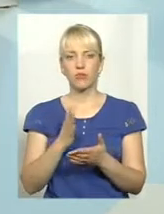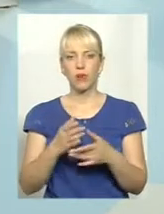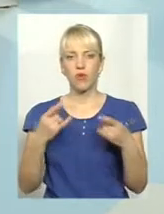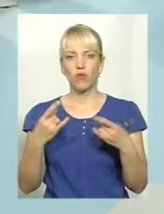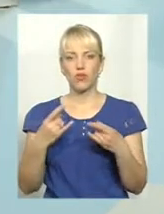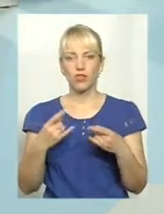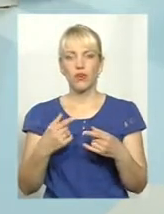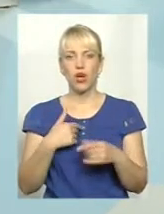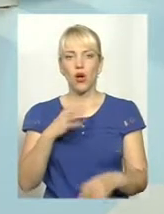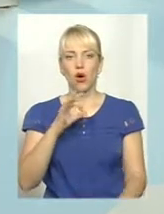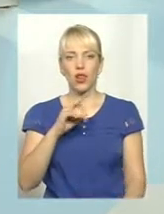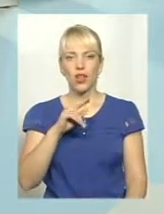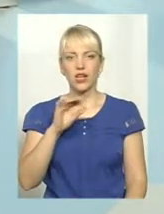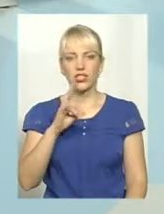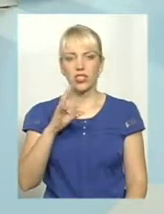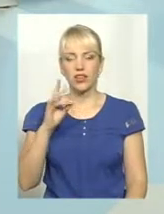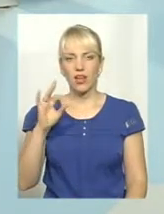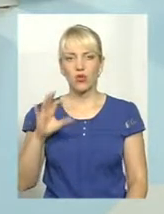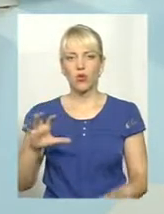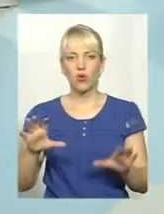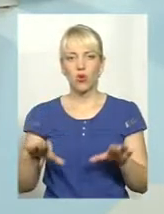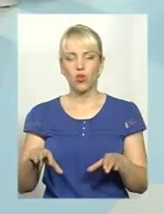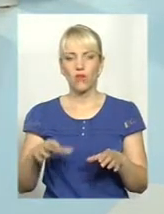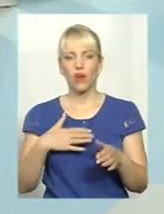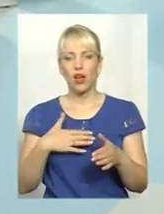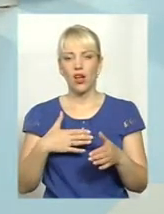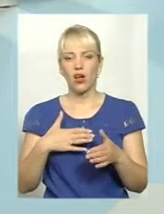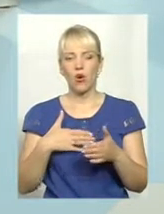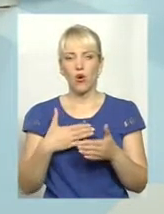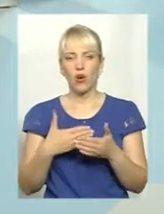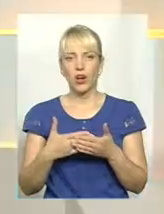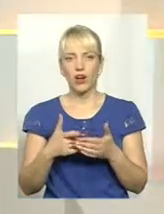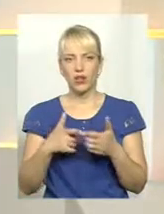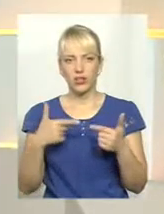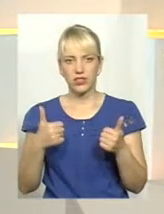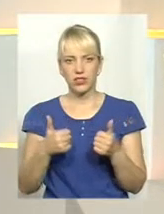й прикрашатиме сувеніри з Хмельниччини та продукцію місцевих виробників.